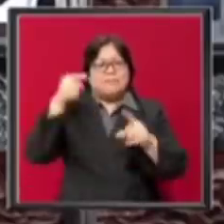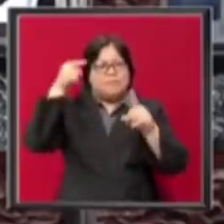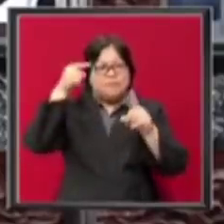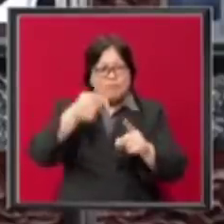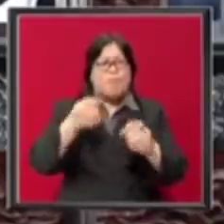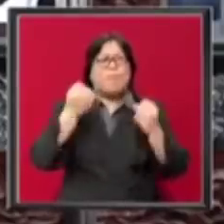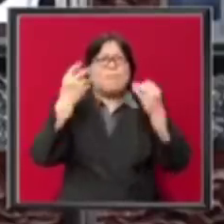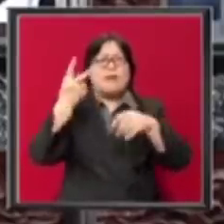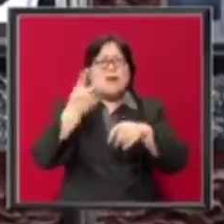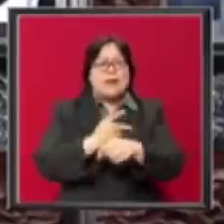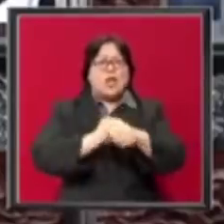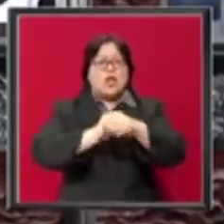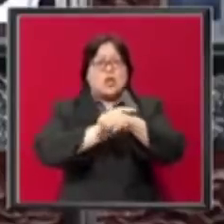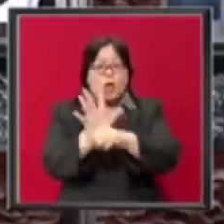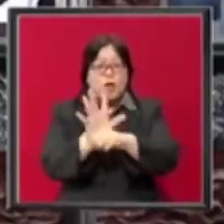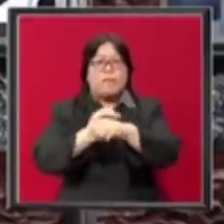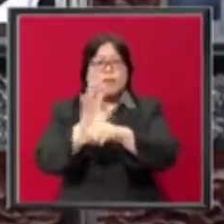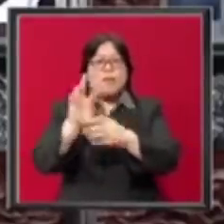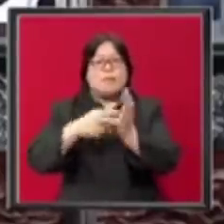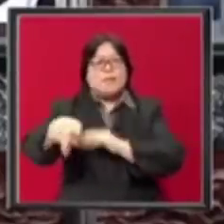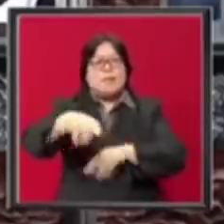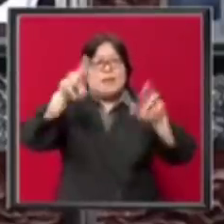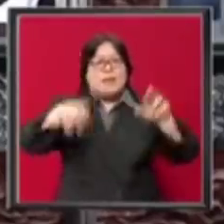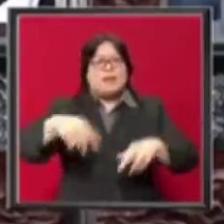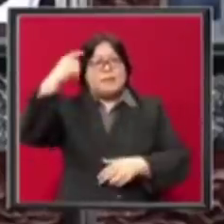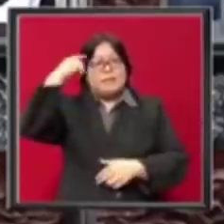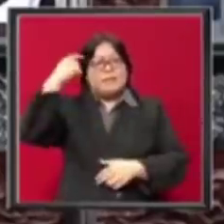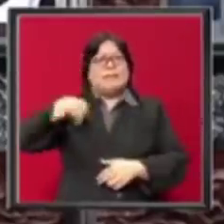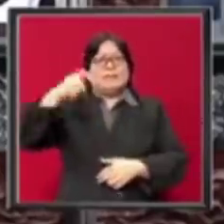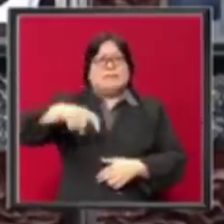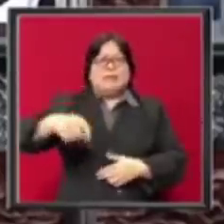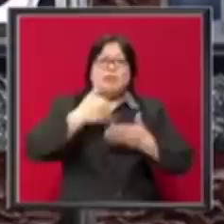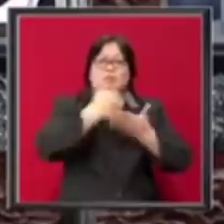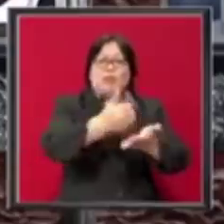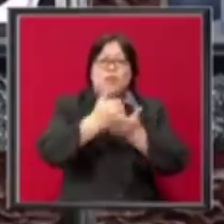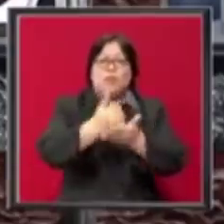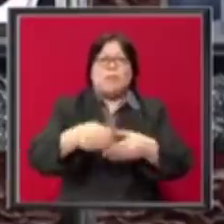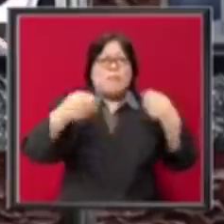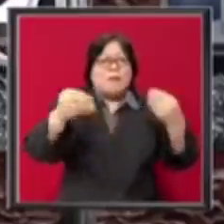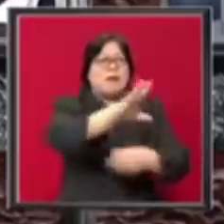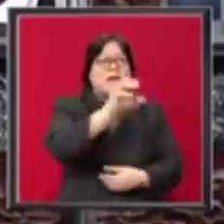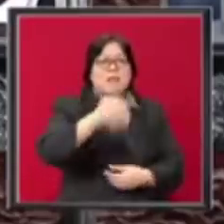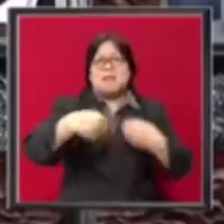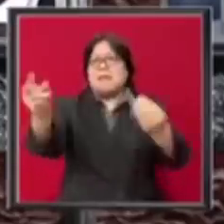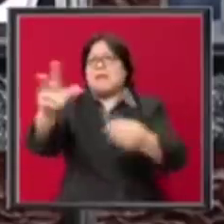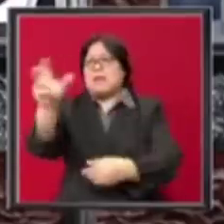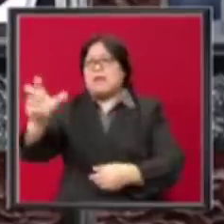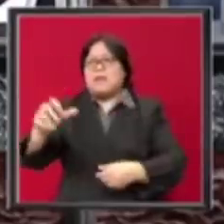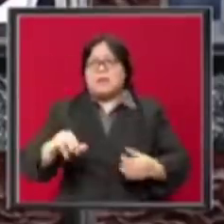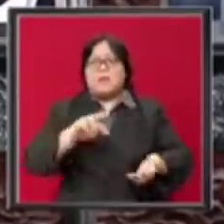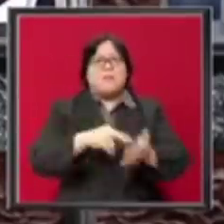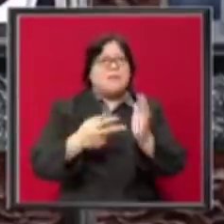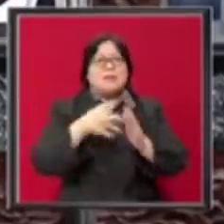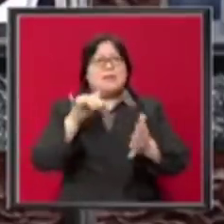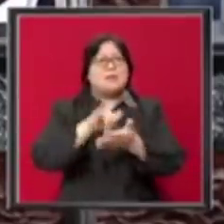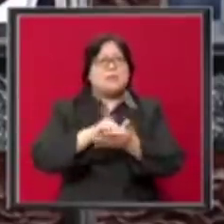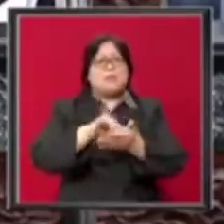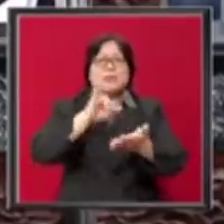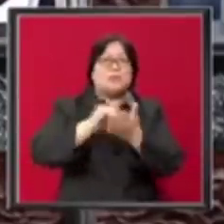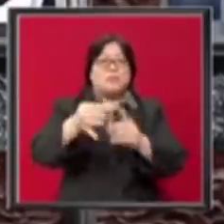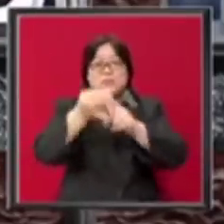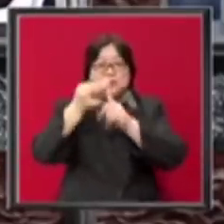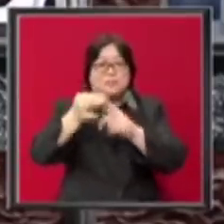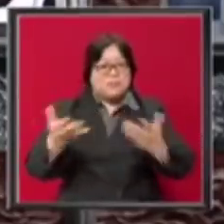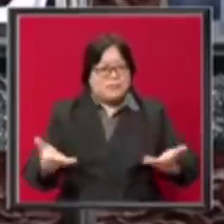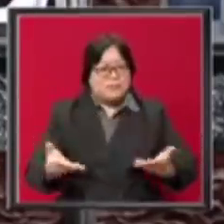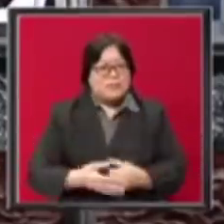Ditekankan berulang kali COVID. Jadi banyak rakyat fikir ini terpaksa kita kena tolong bagi 500 ini, 300 ini. Seolah-olah begitu